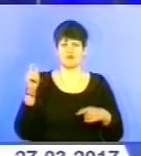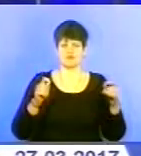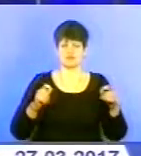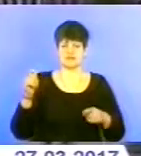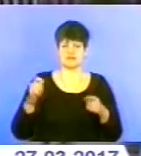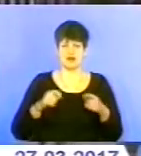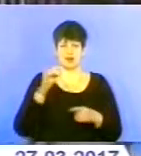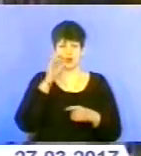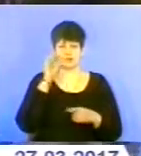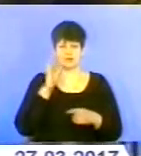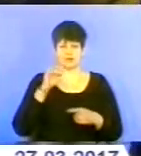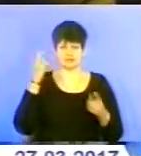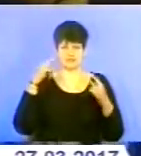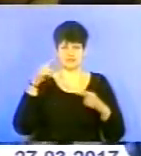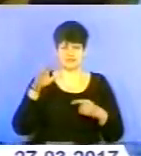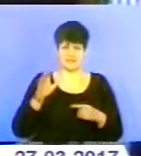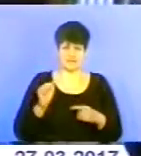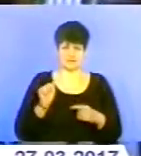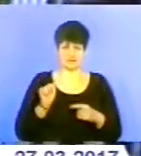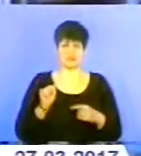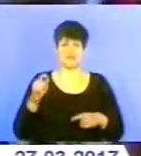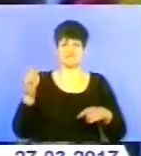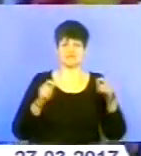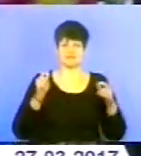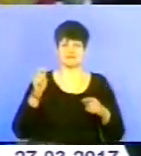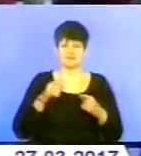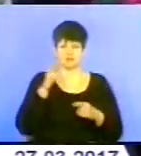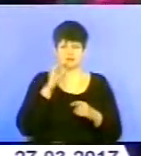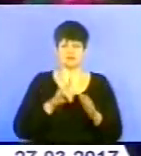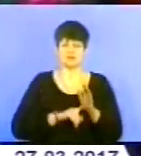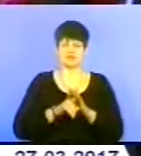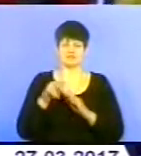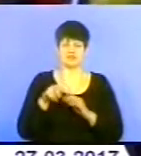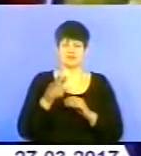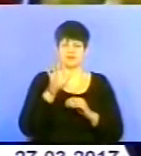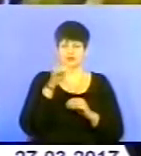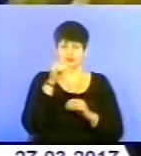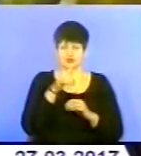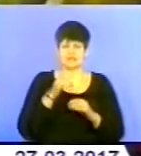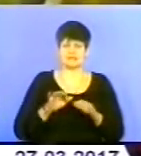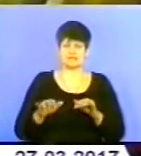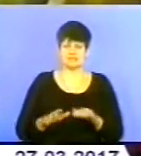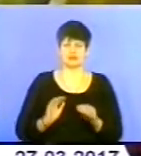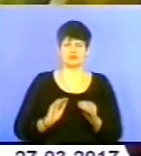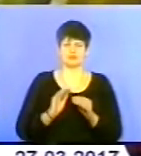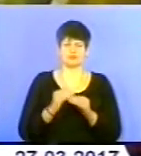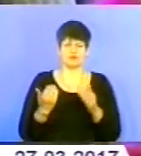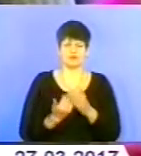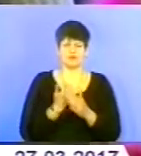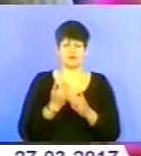мистецтва. Фестиваль «Кобзи» започаткували ще у 2005-му. Відтоді захід поповнюється новими